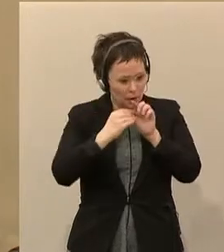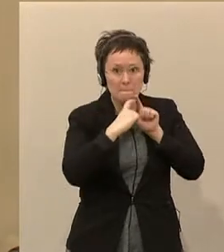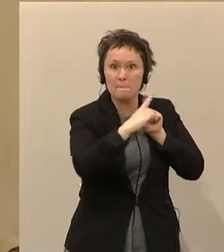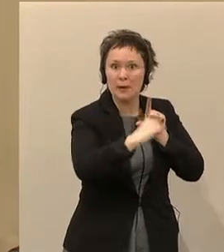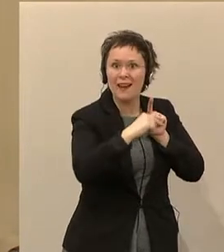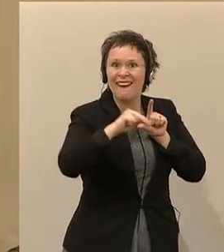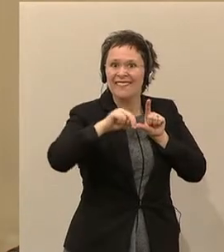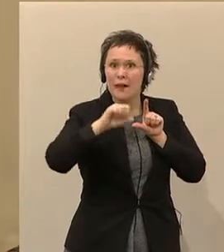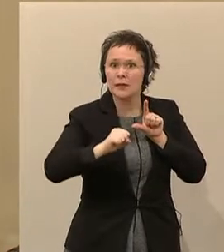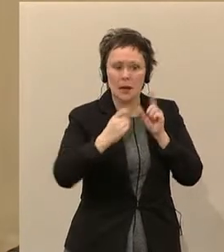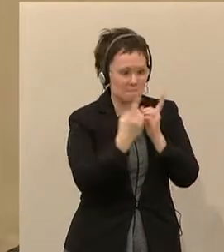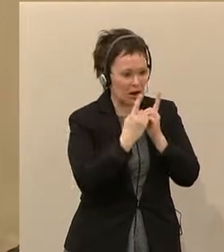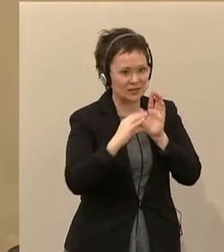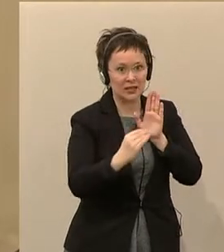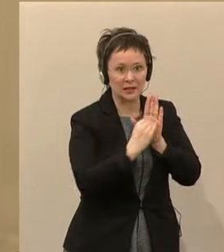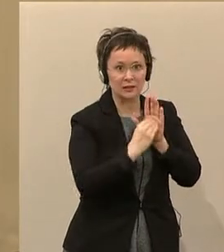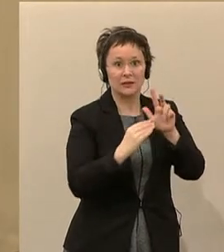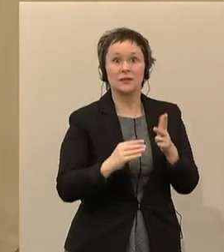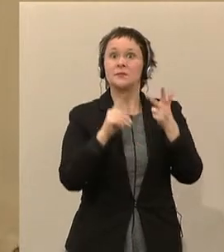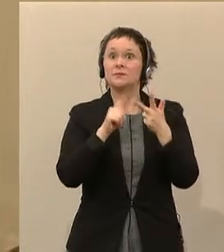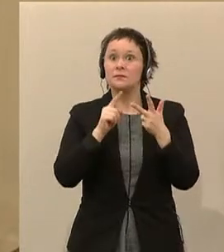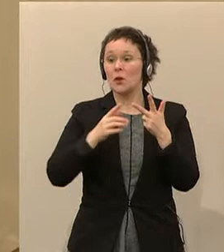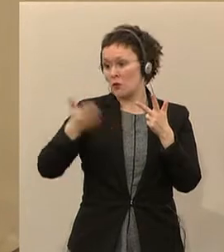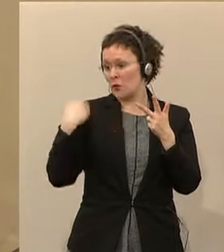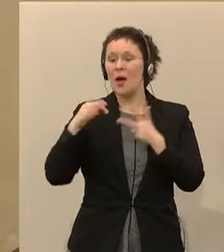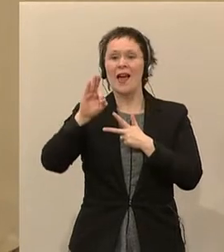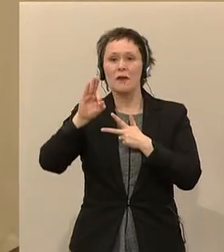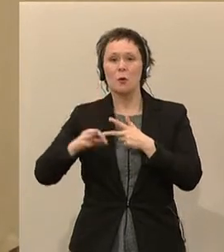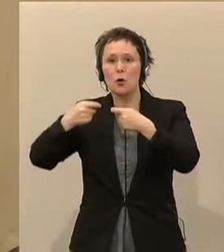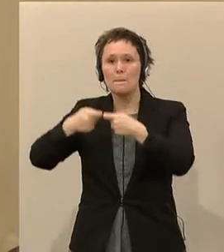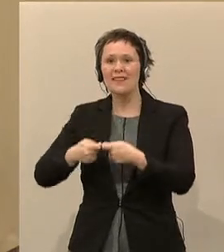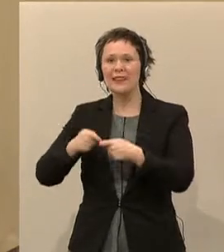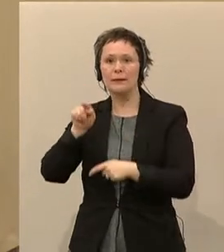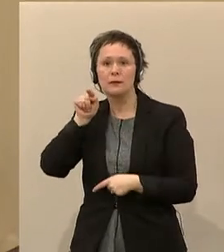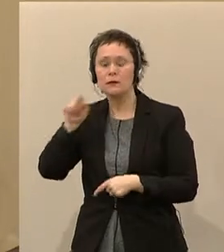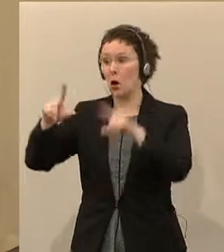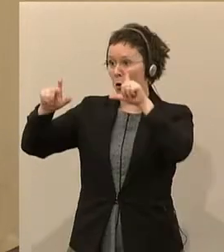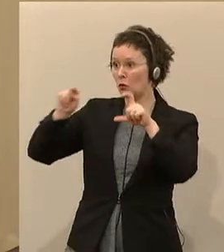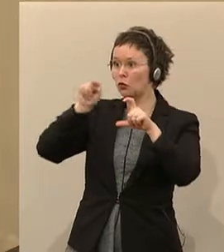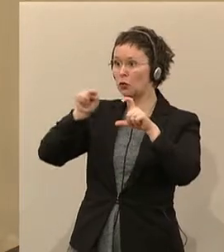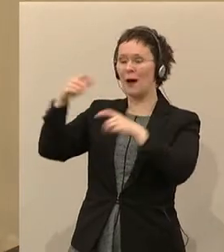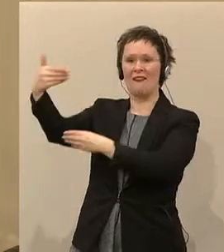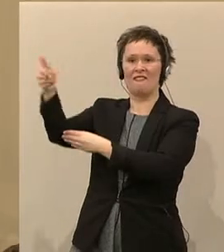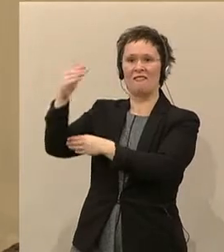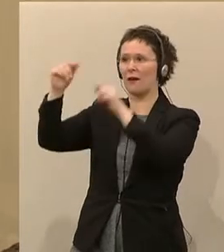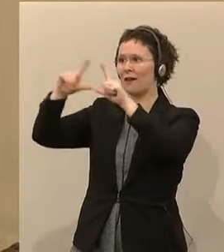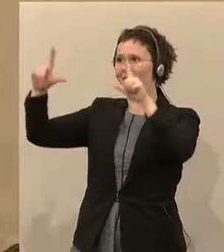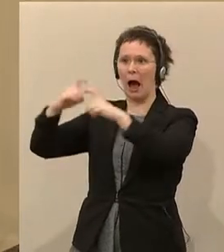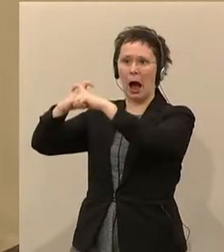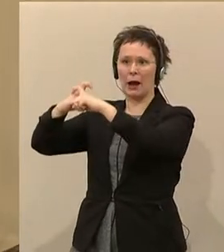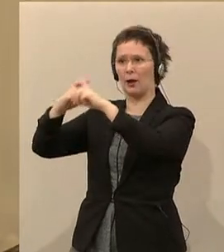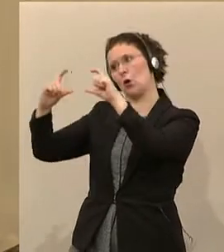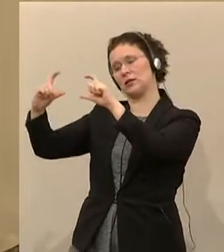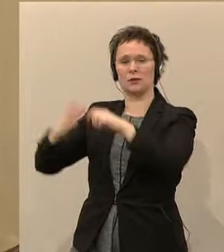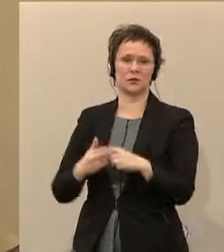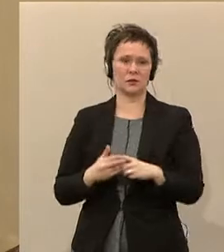3. Ein Stadtwache-Mitarbeiter aus Wels und ehemaliges FPÖ-Mitglied ist auf einem Foto mit einer Hakenkreuzfahne zu sehen. Einzelfall